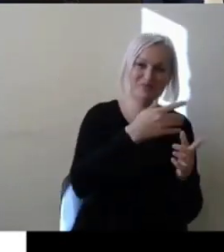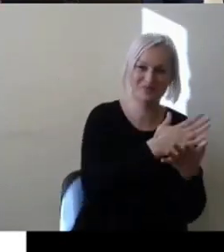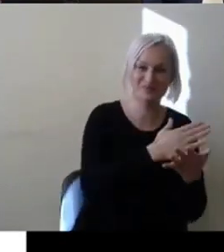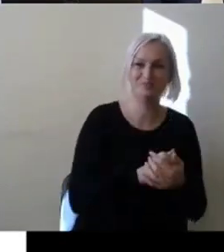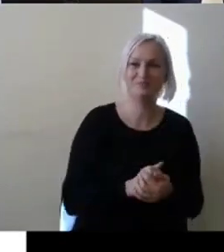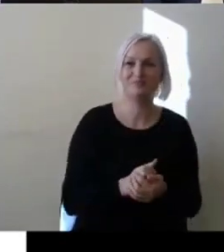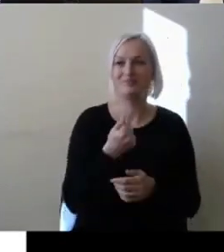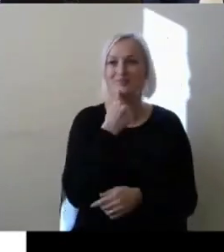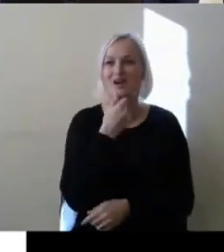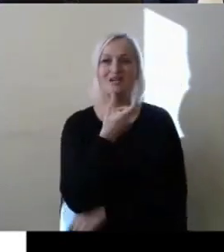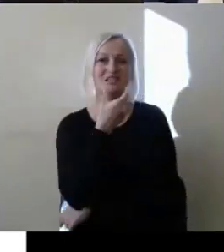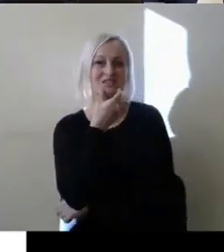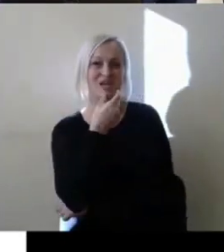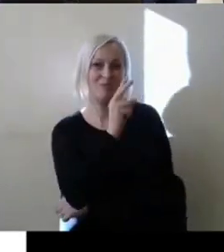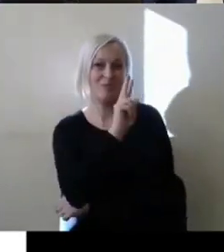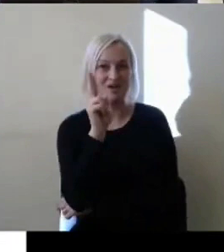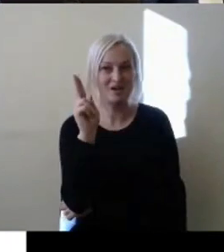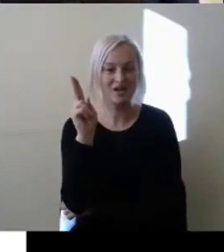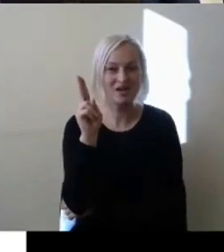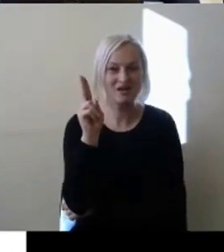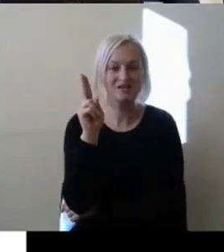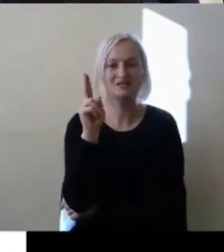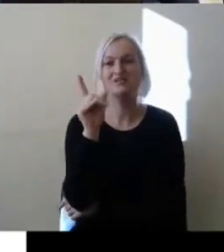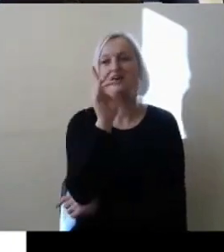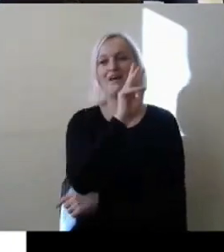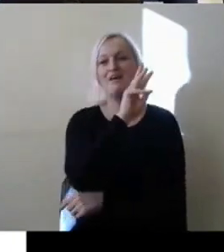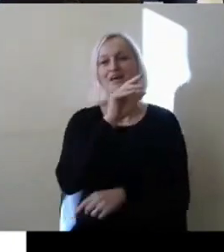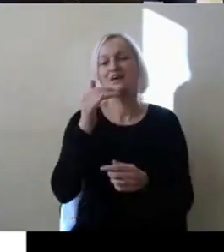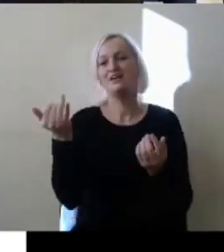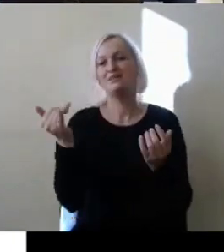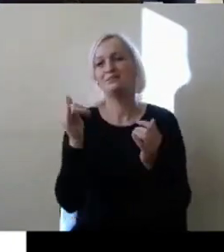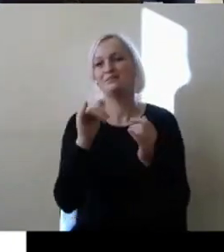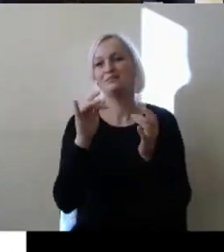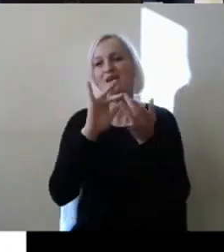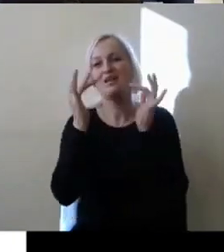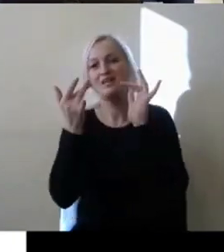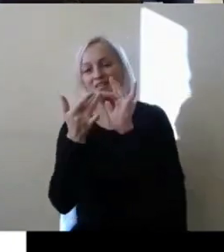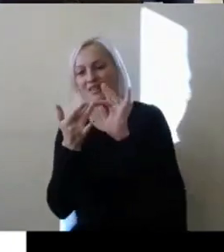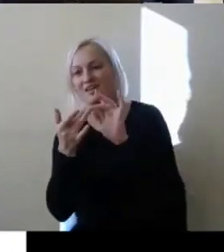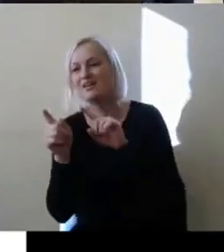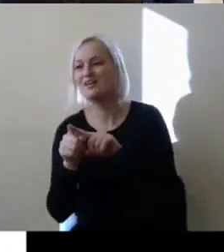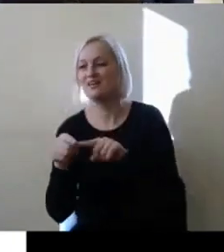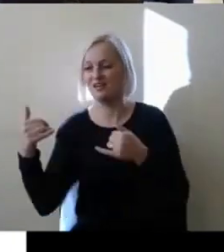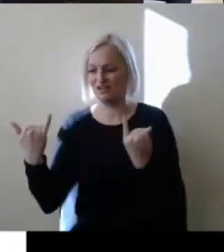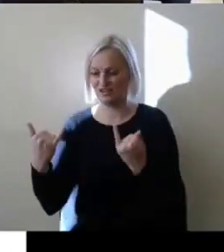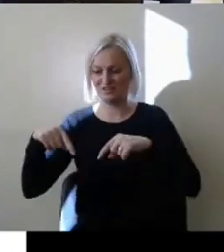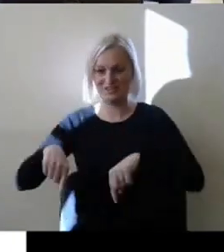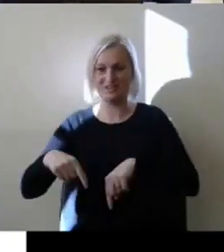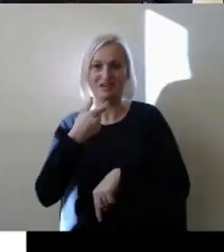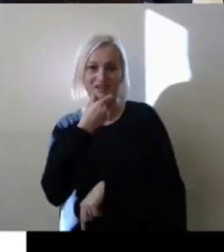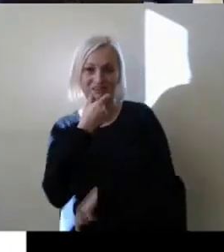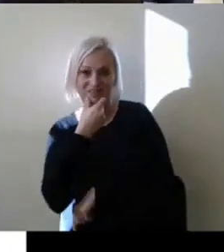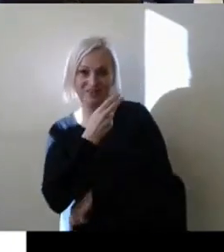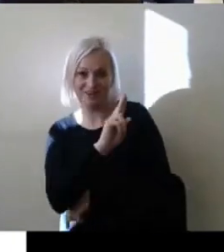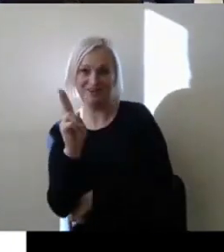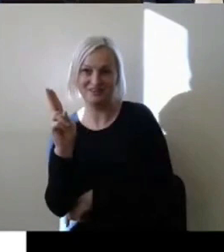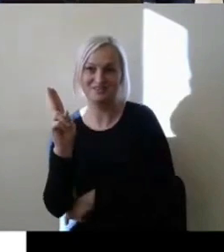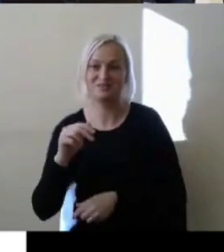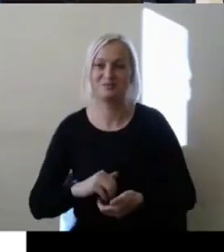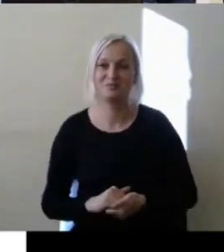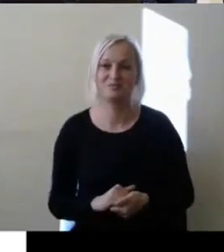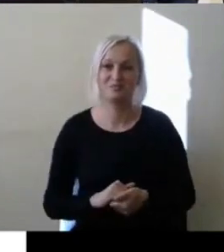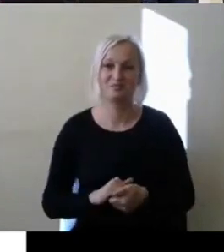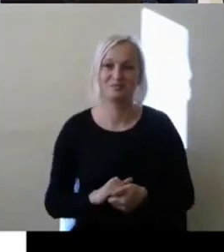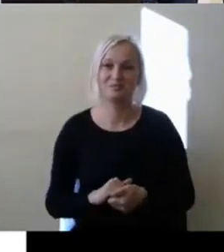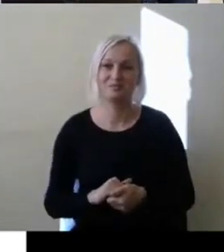kurie stebi, ar čia tiesiogiai, ar per ekraną, tikrai jiems nu, gali būti jau